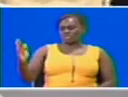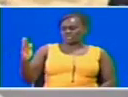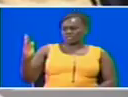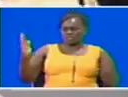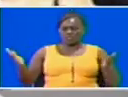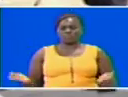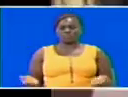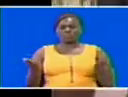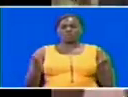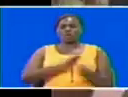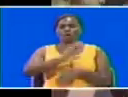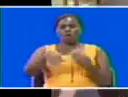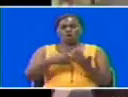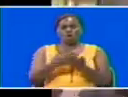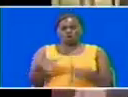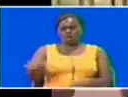umedumishwa kila kona.